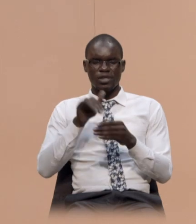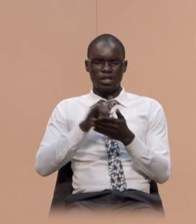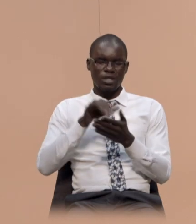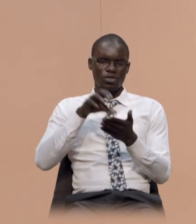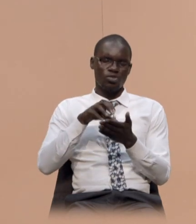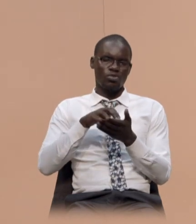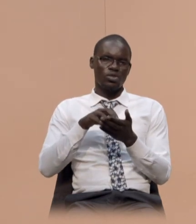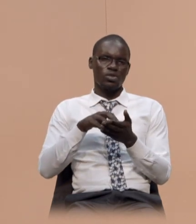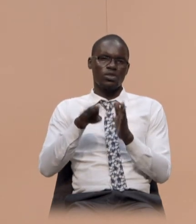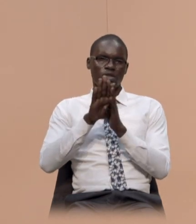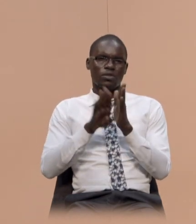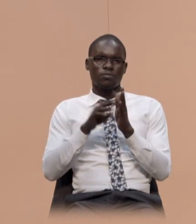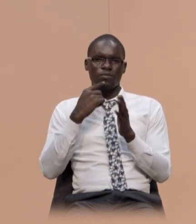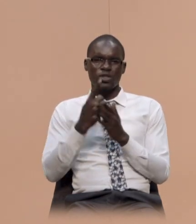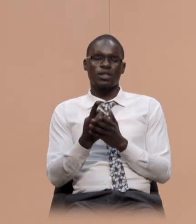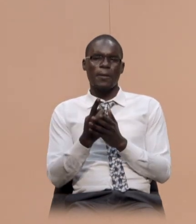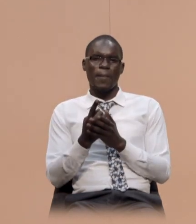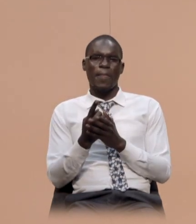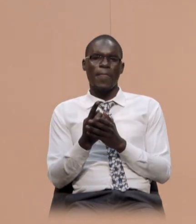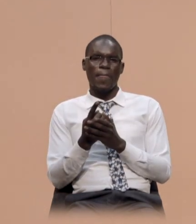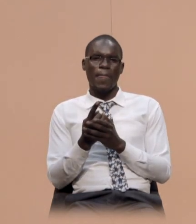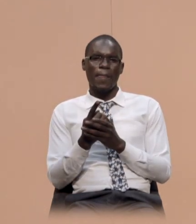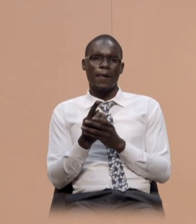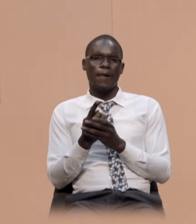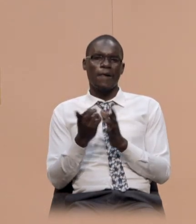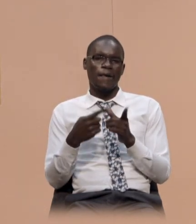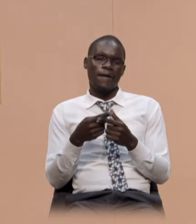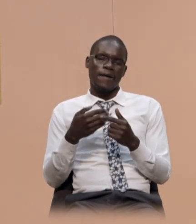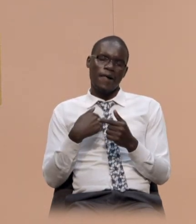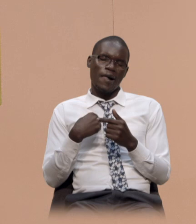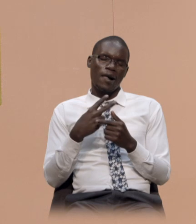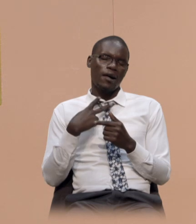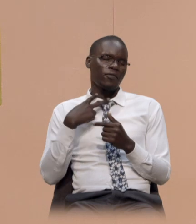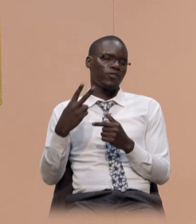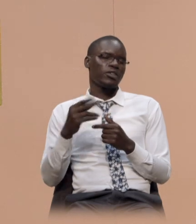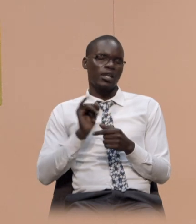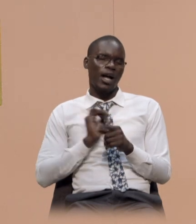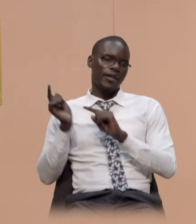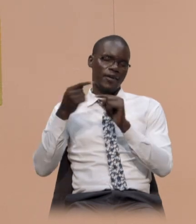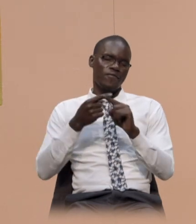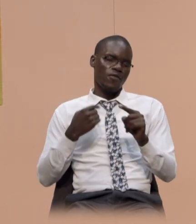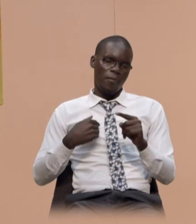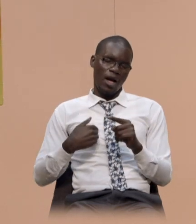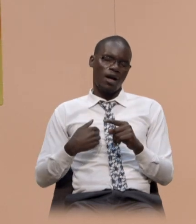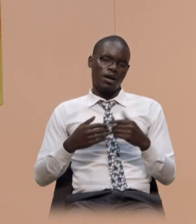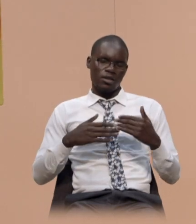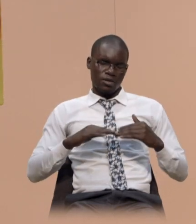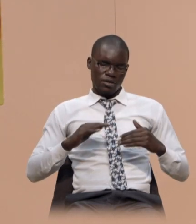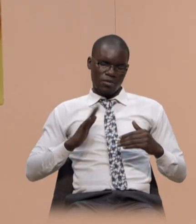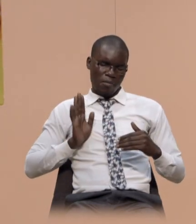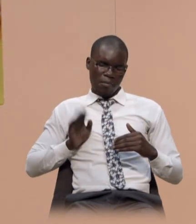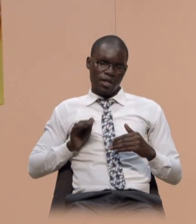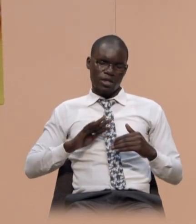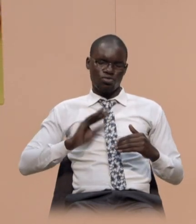maandiko yanasema ya kwamba Ayubu katika kuabudu akatoa sauti akasema, nilitoka kwa nyumba ya mama yangu bure na nitarudi